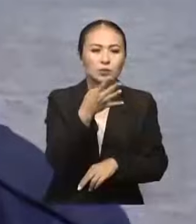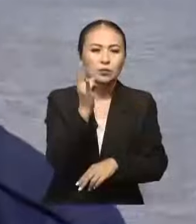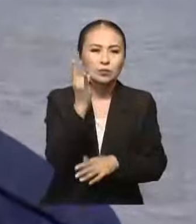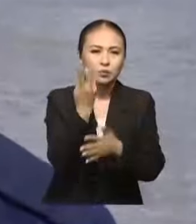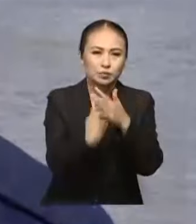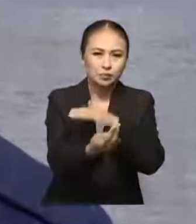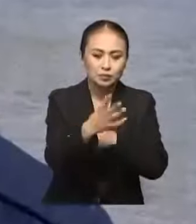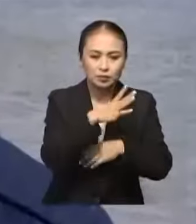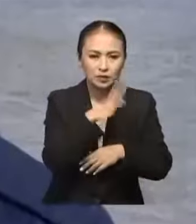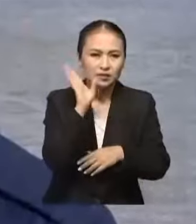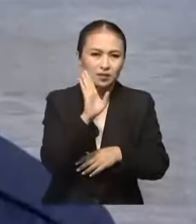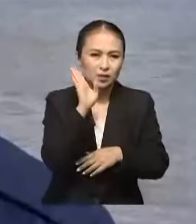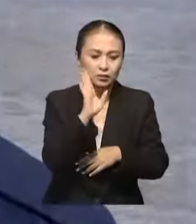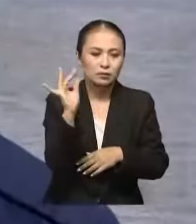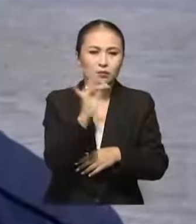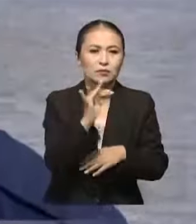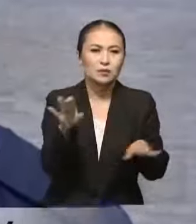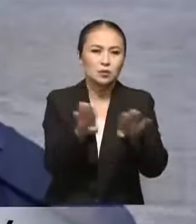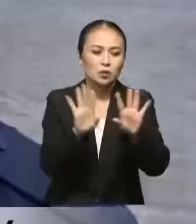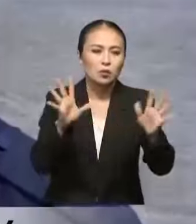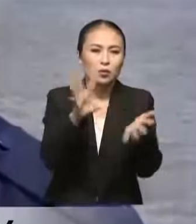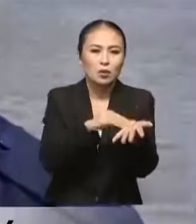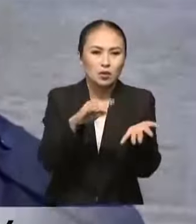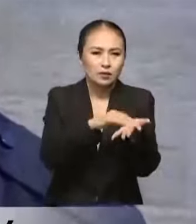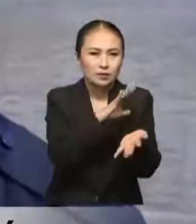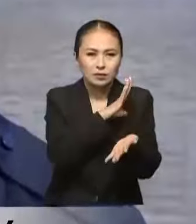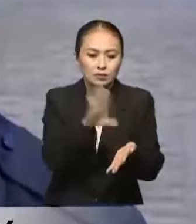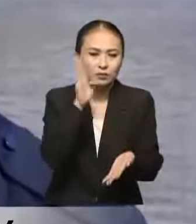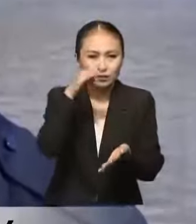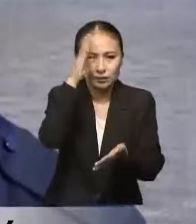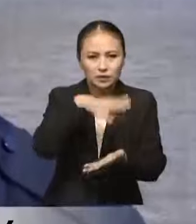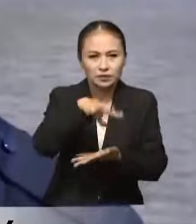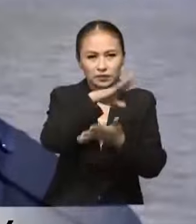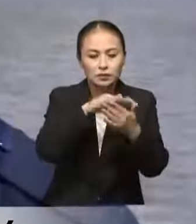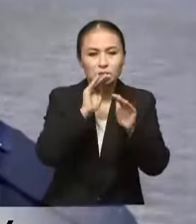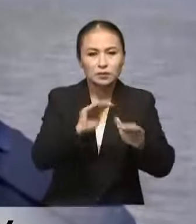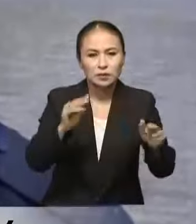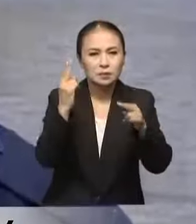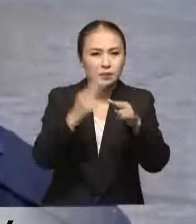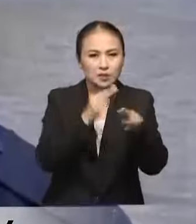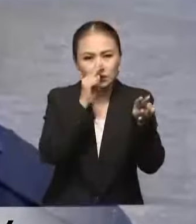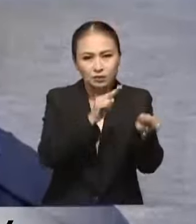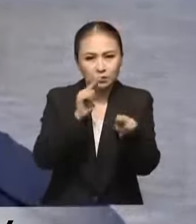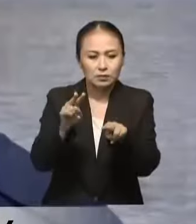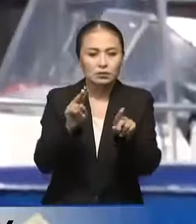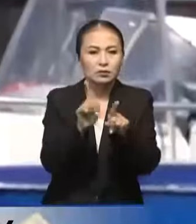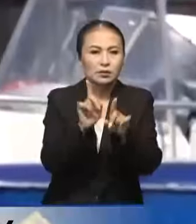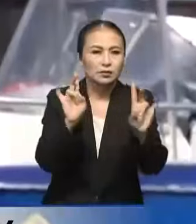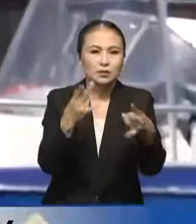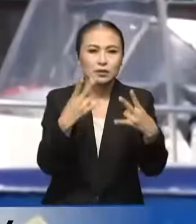болатын. Сондай жағдай қайталанбас үшін ата-аналарға балдарды қараусыз ешқашан қалдырмауын